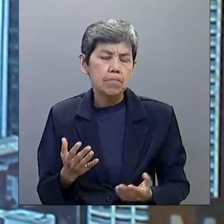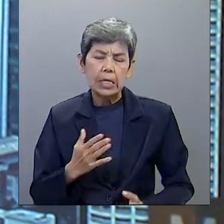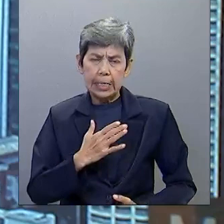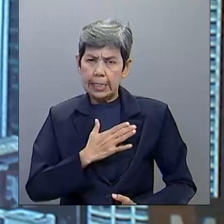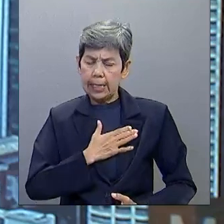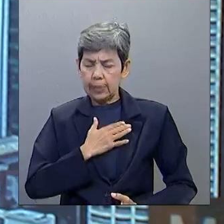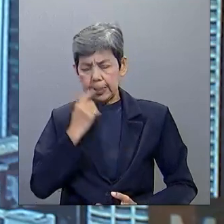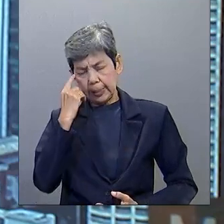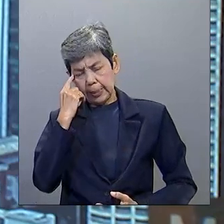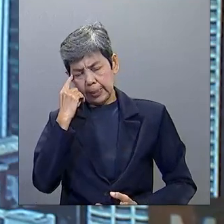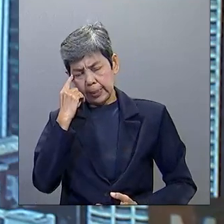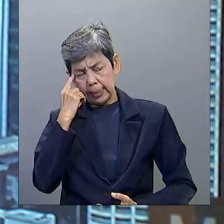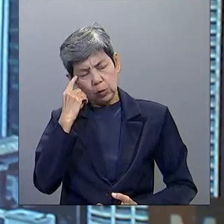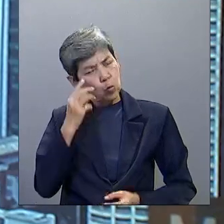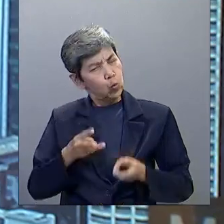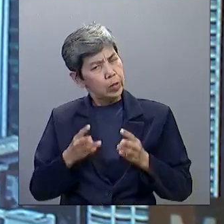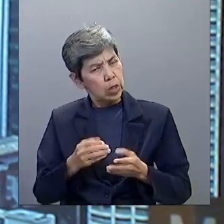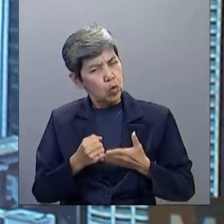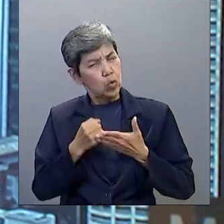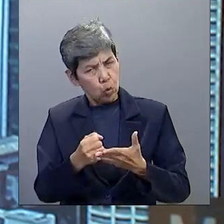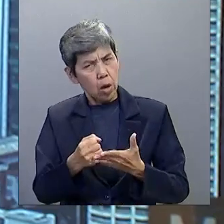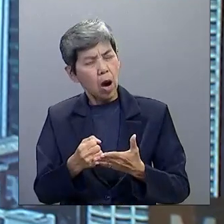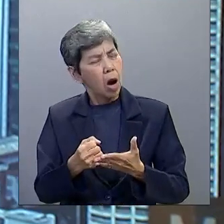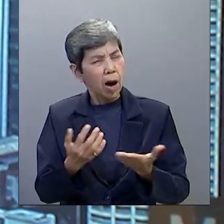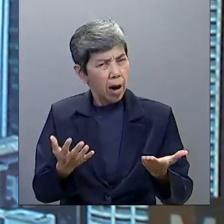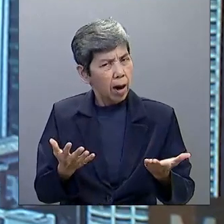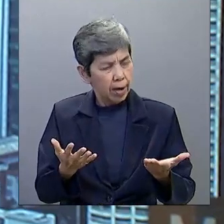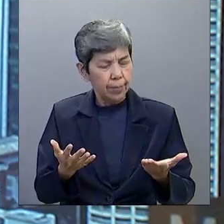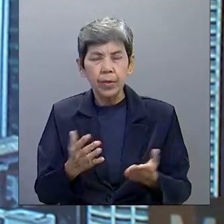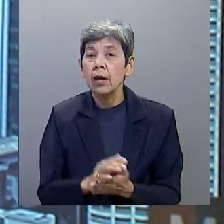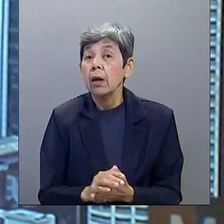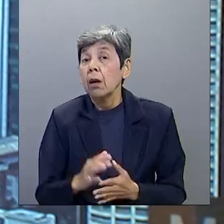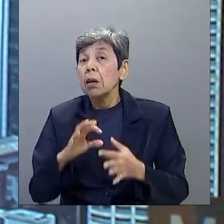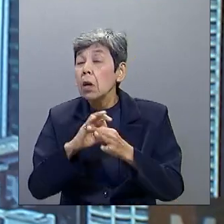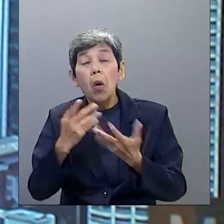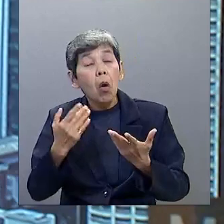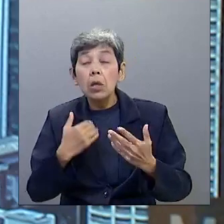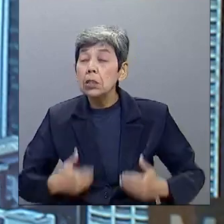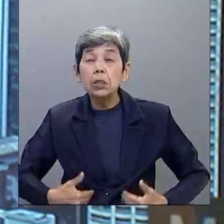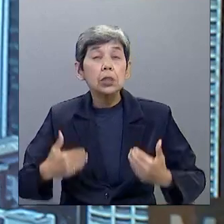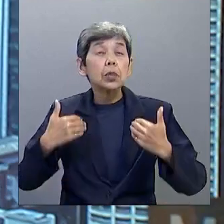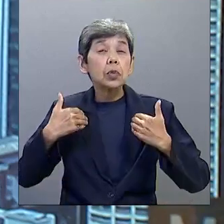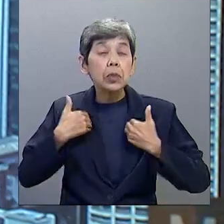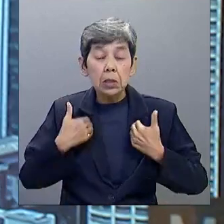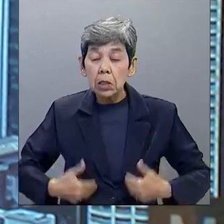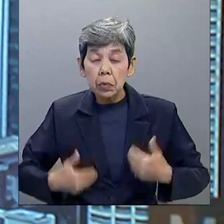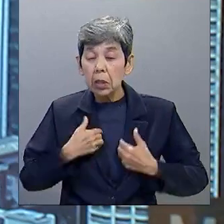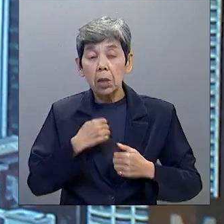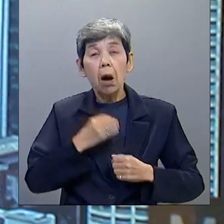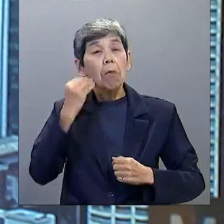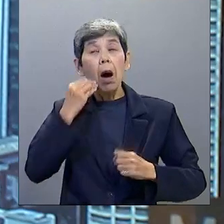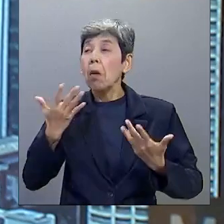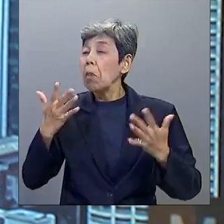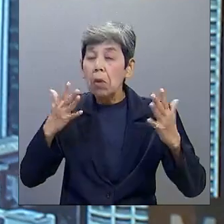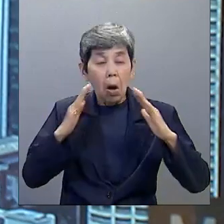ราต้องหันมามองแล้วนะคะเพื่อเป็นการแก้ไขอย่างยั่งยืนด้วยไม่ใช่แต่ให้ชีวิตของพี่ๆที่บอกว่าเป็นคนไร้บ้านเห